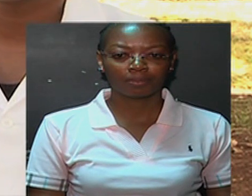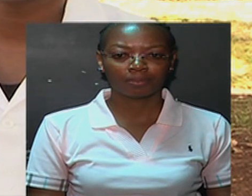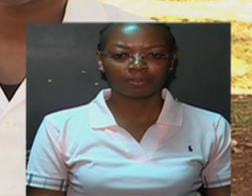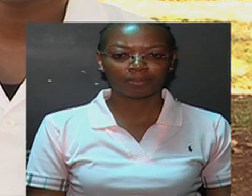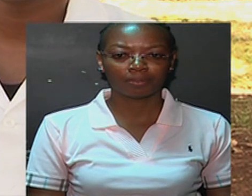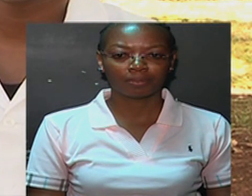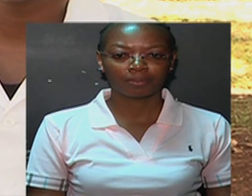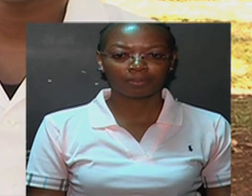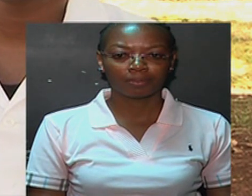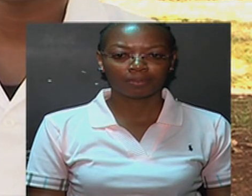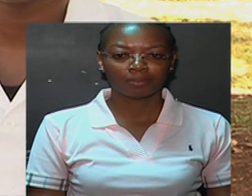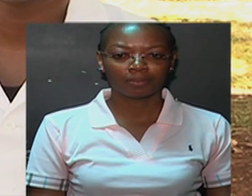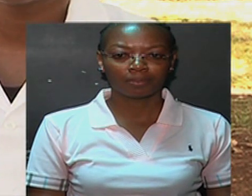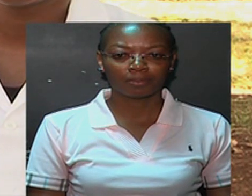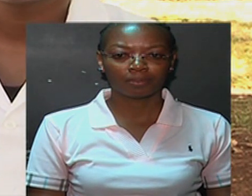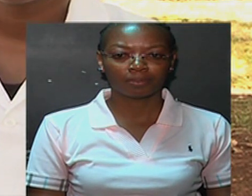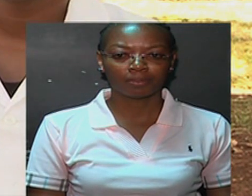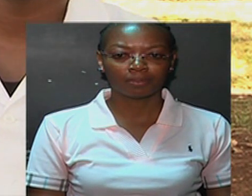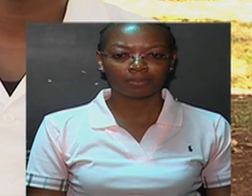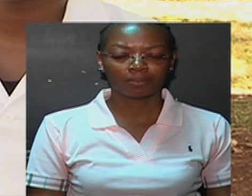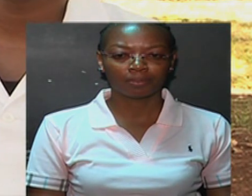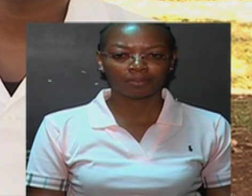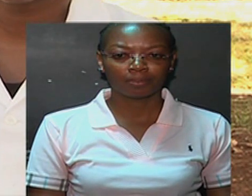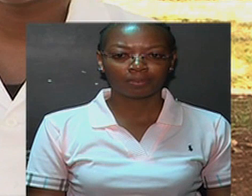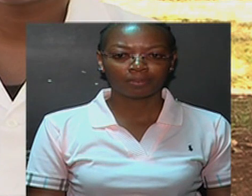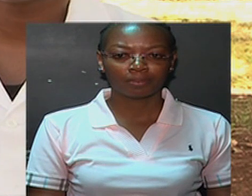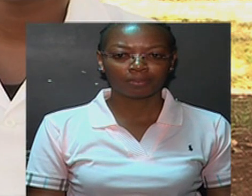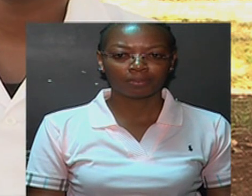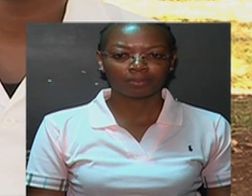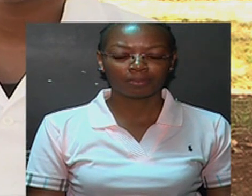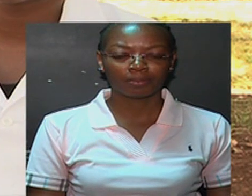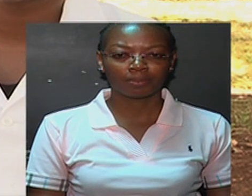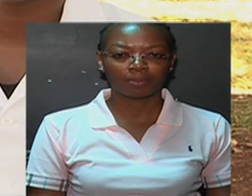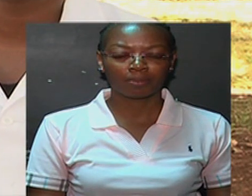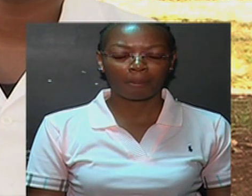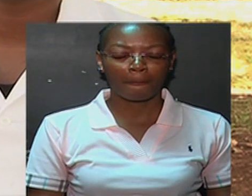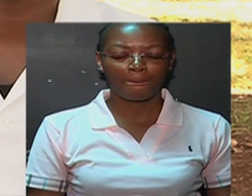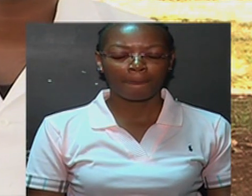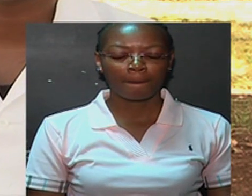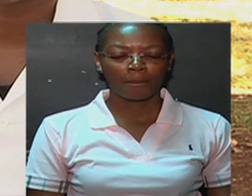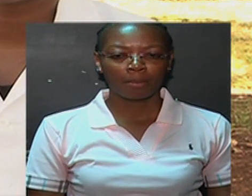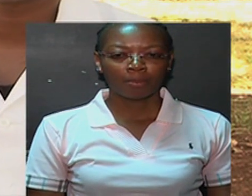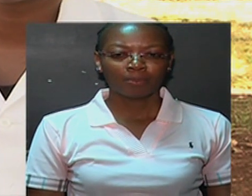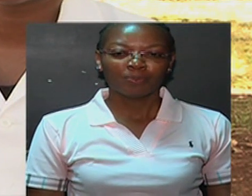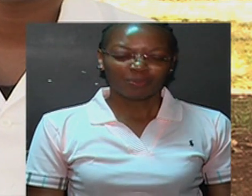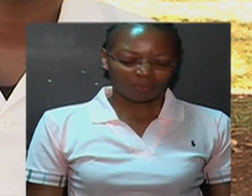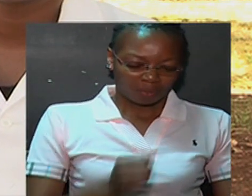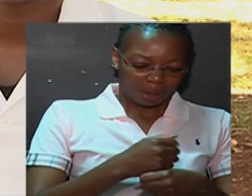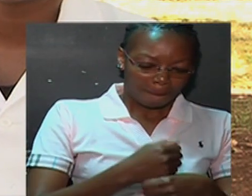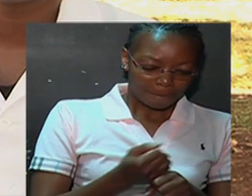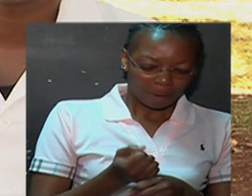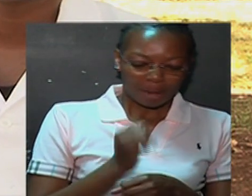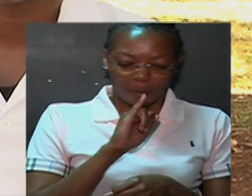Kwanza utaosha tunda. Ukishaosha zile tunda, utasterilize ama utasafisha mali ambapo utakuwa unafanyia